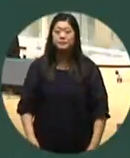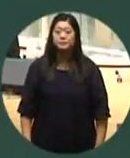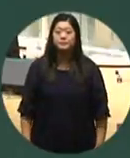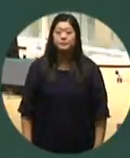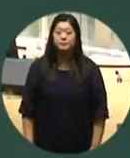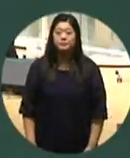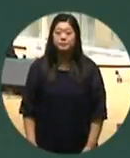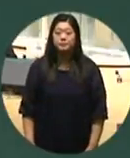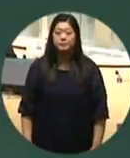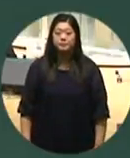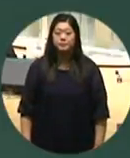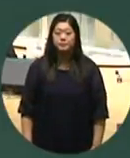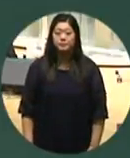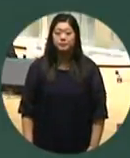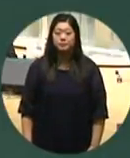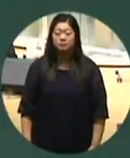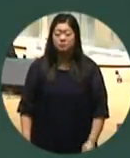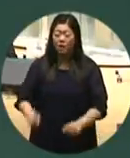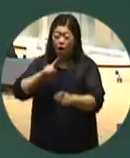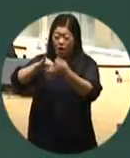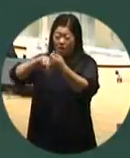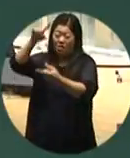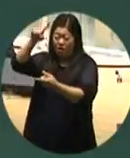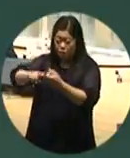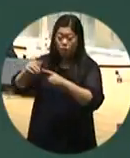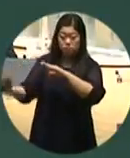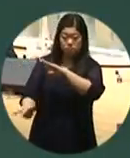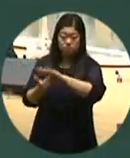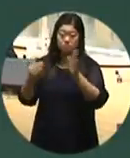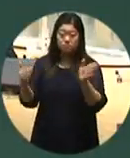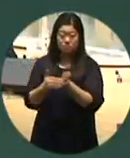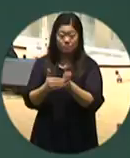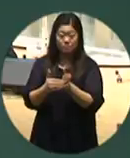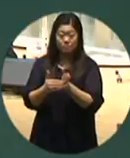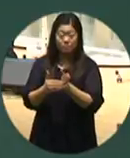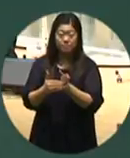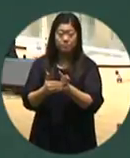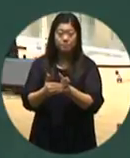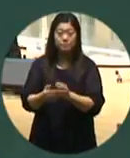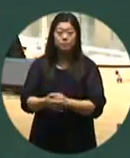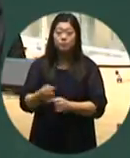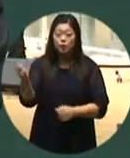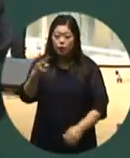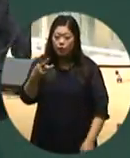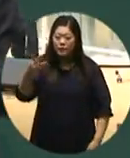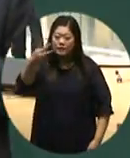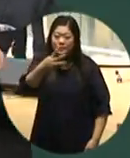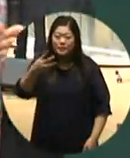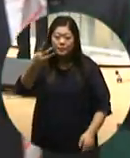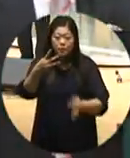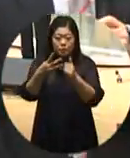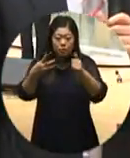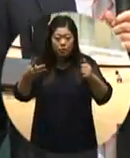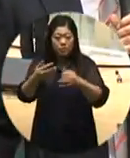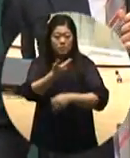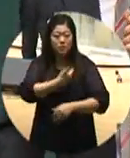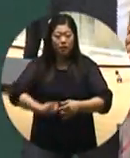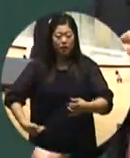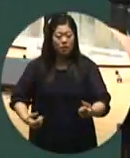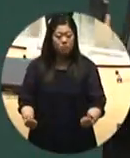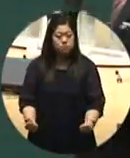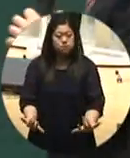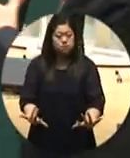room. 그대로 성취되어집니다. 뭡니까? It was exactly fulfilled. 3,000 제자 일어났어요. How so? 3,000 disciples arose.